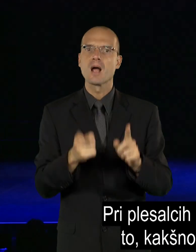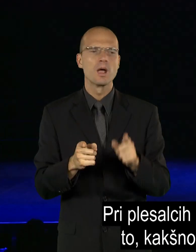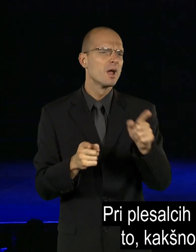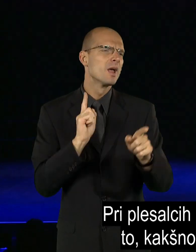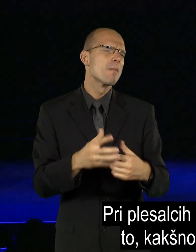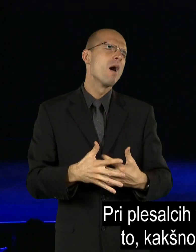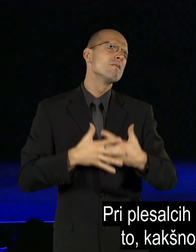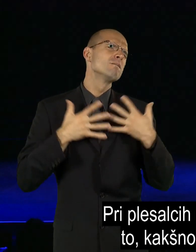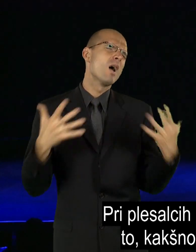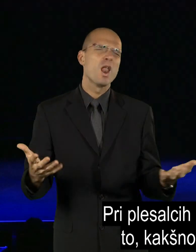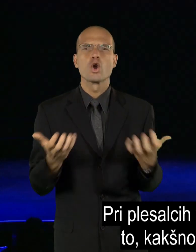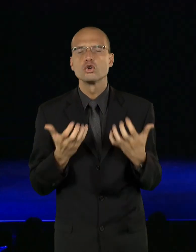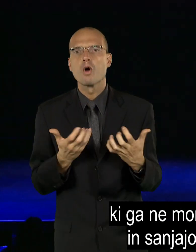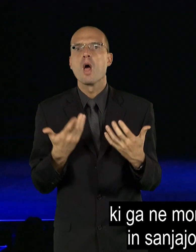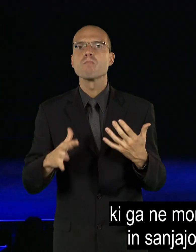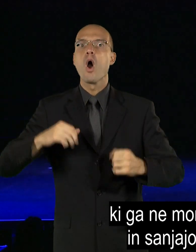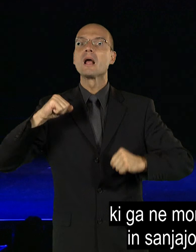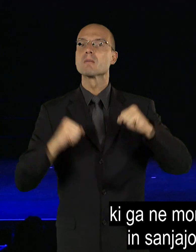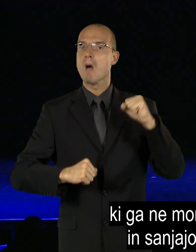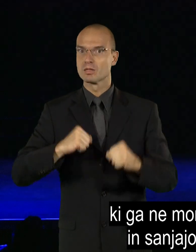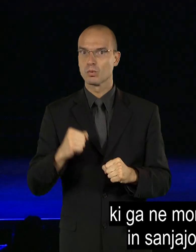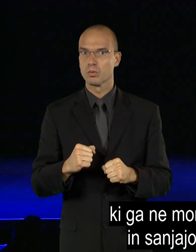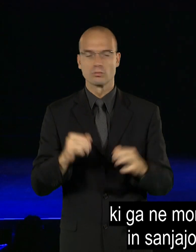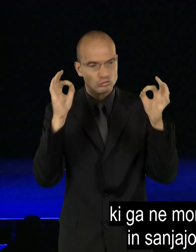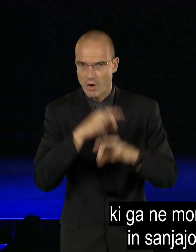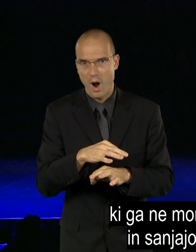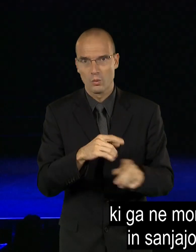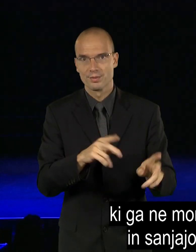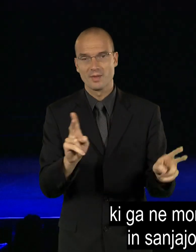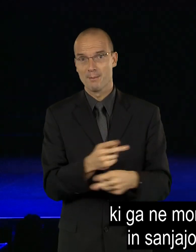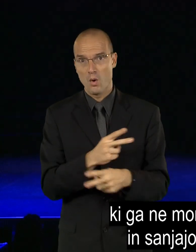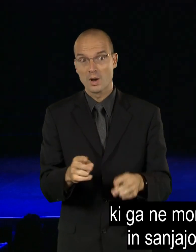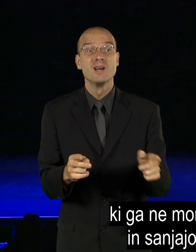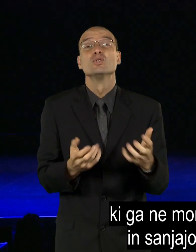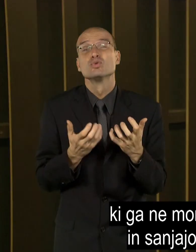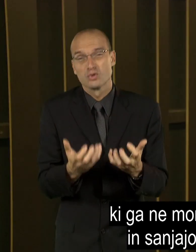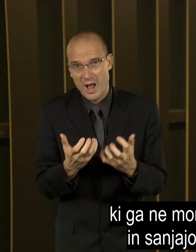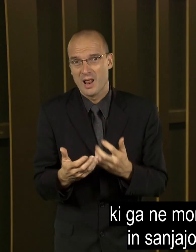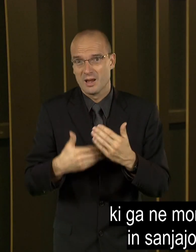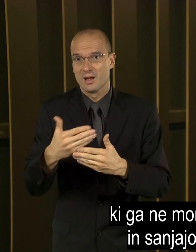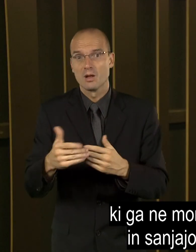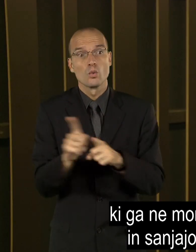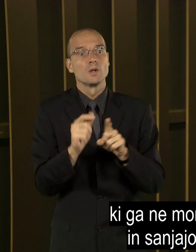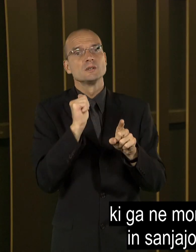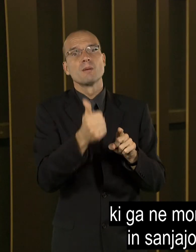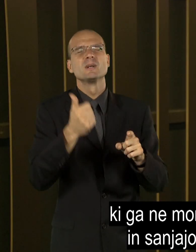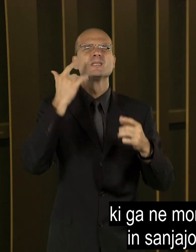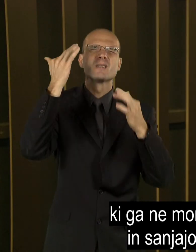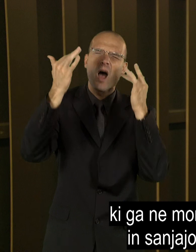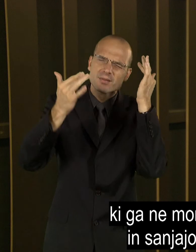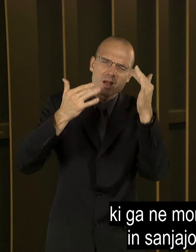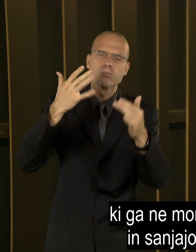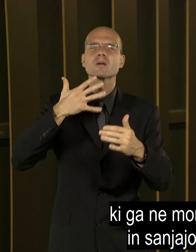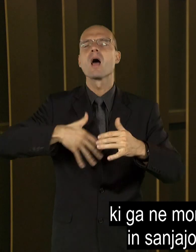imajo po gibanju, katerega ne morejo izvesti, katerega si želijo, katerega sanjajo o